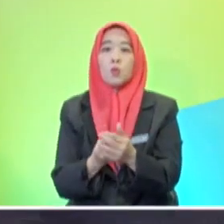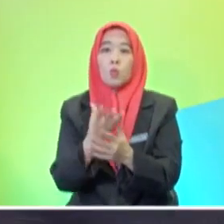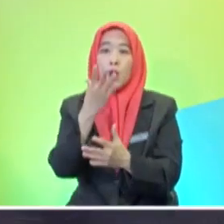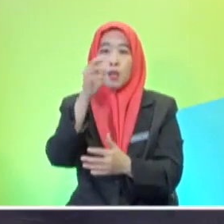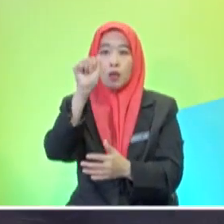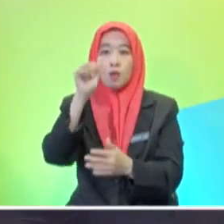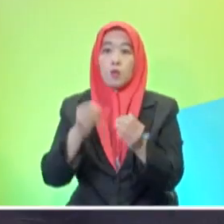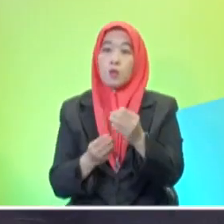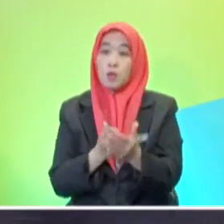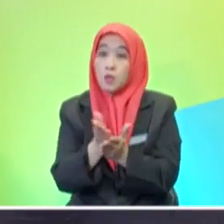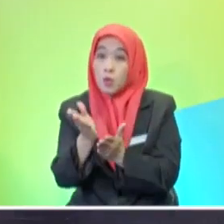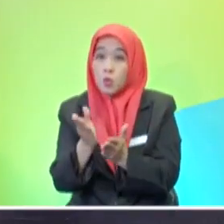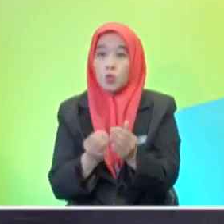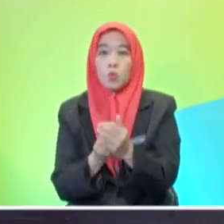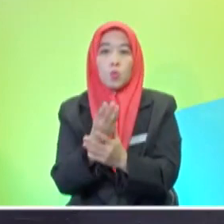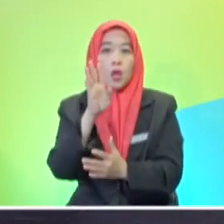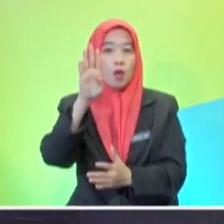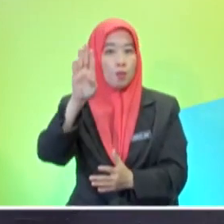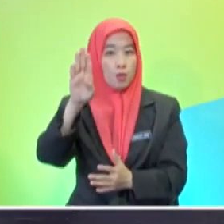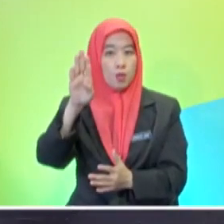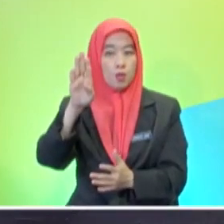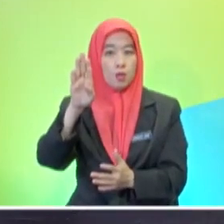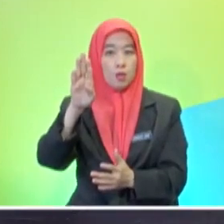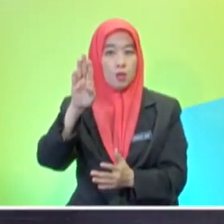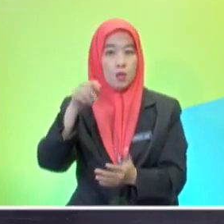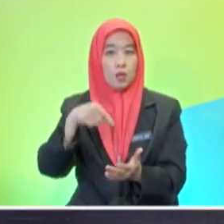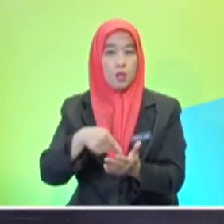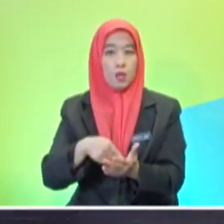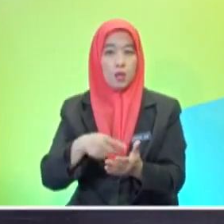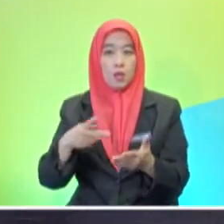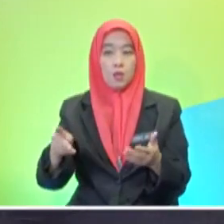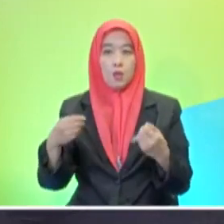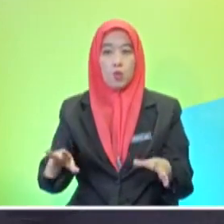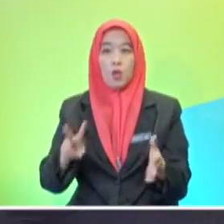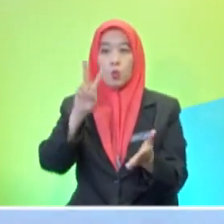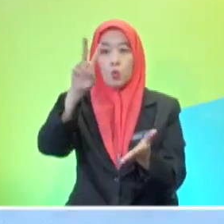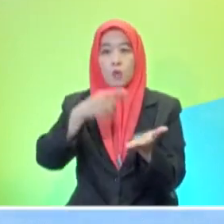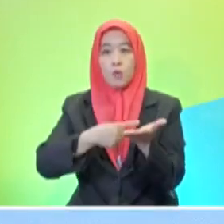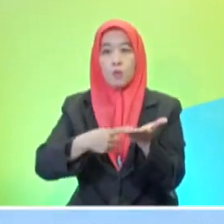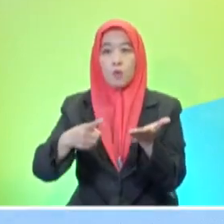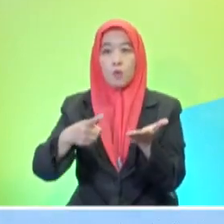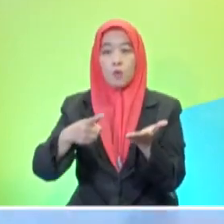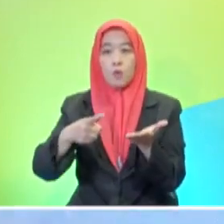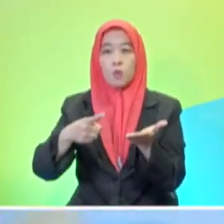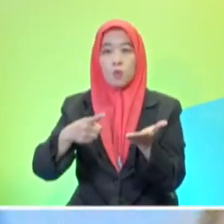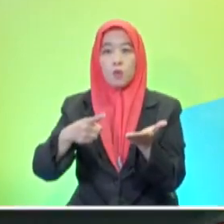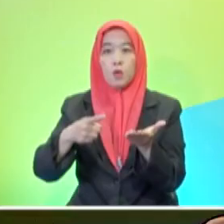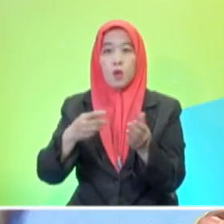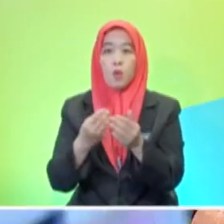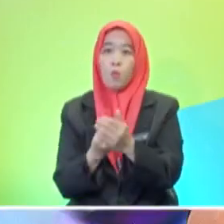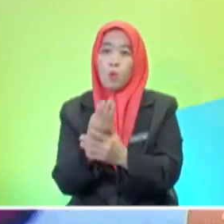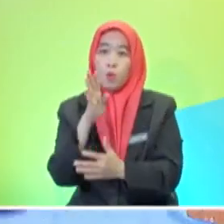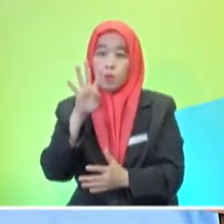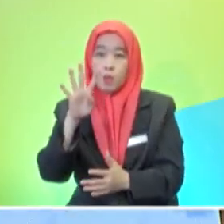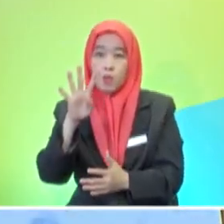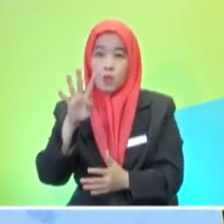tumbuhan B. Okey, tumbuhan B ni ini lah keadaannya selepas 2 minggu. Okey. Okay, jadi 2 minggu, pokok B ini diletakkan